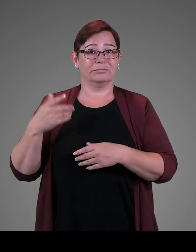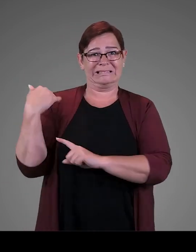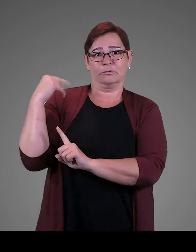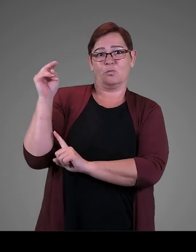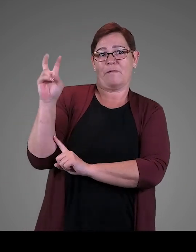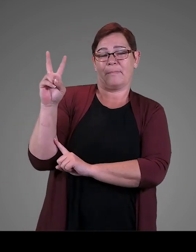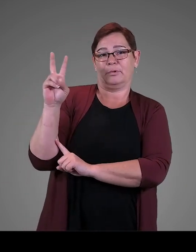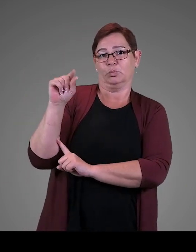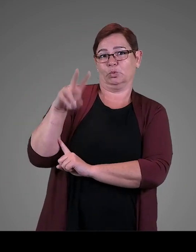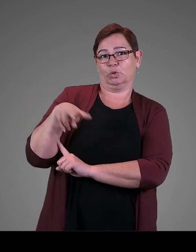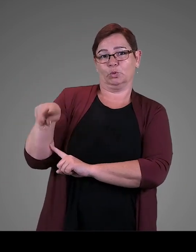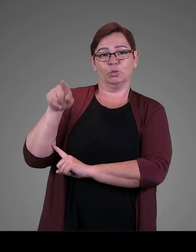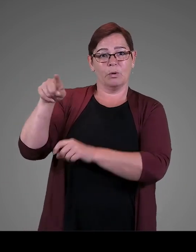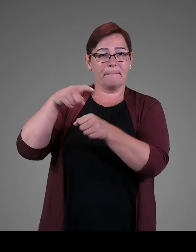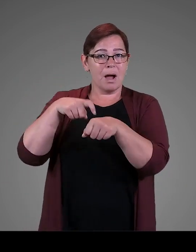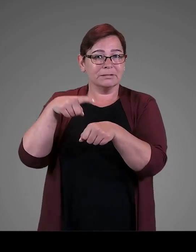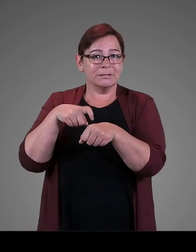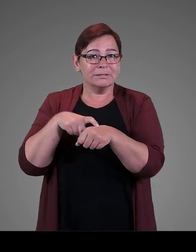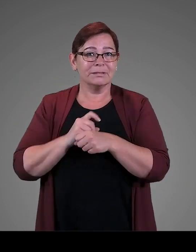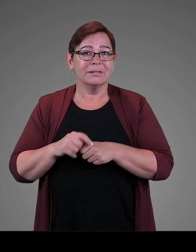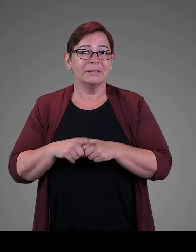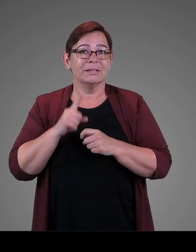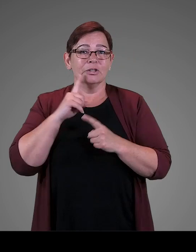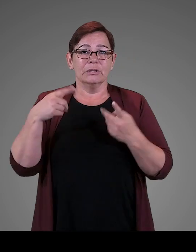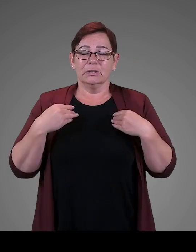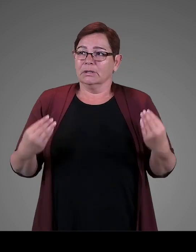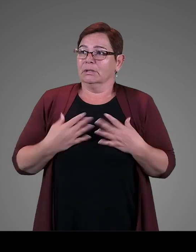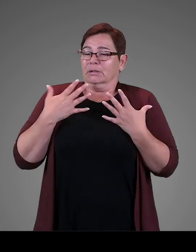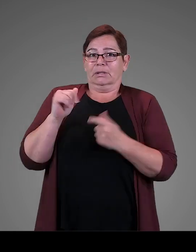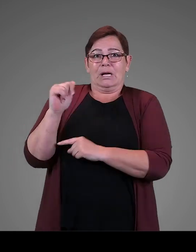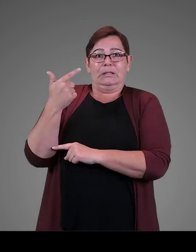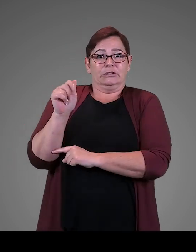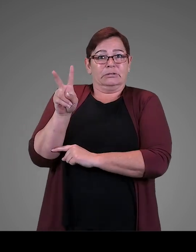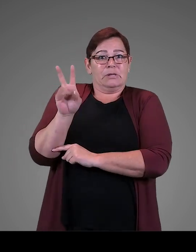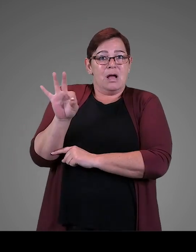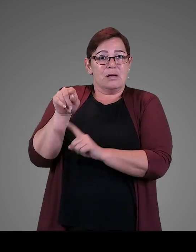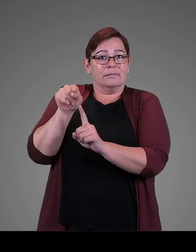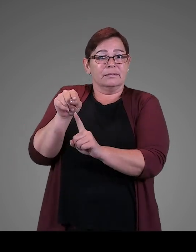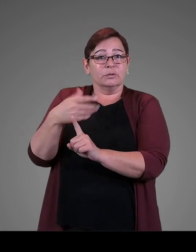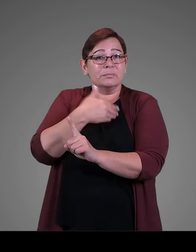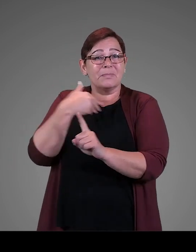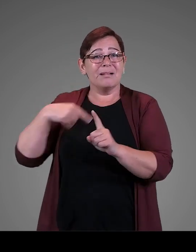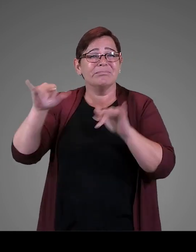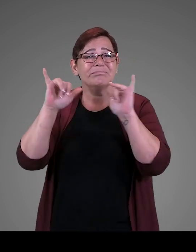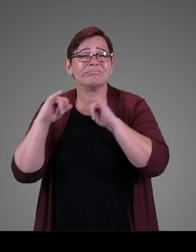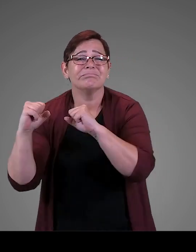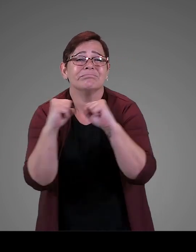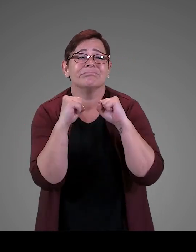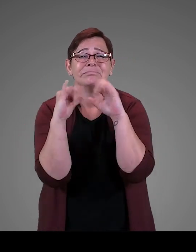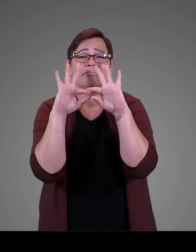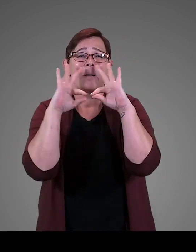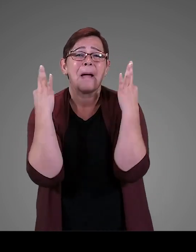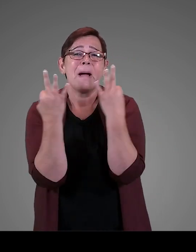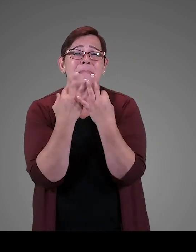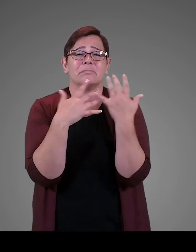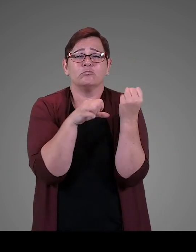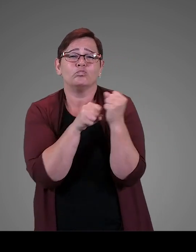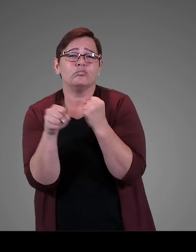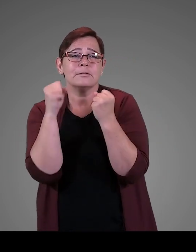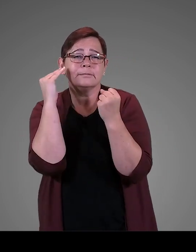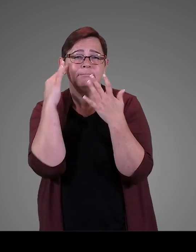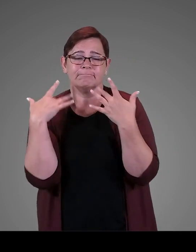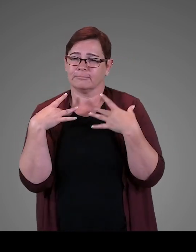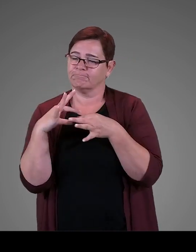sentiment très valorisant à la GAF du fait que les membres de la GAF sont comme une genre de famille, vraiment,